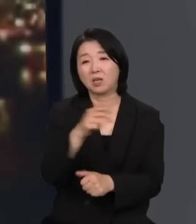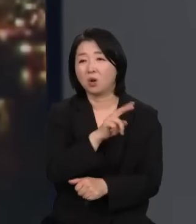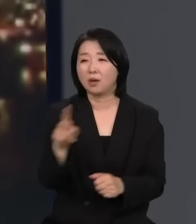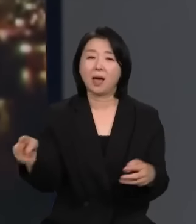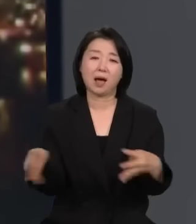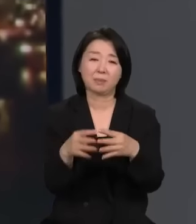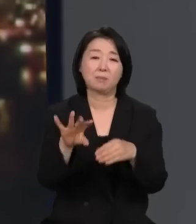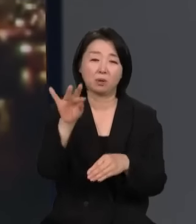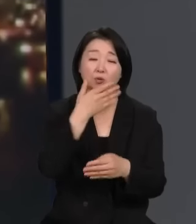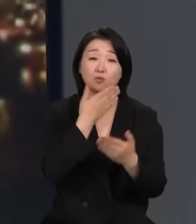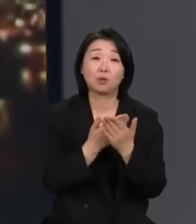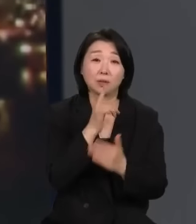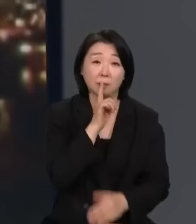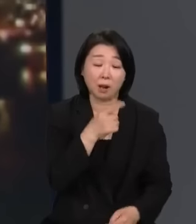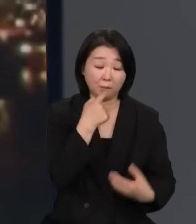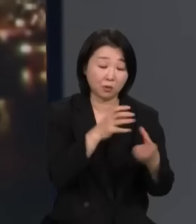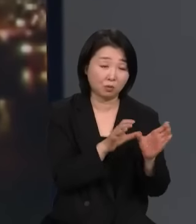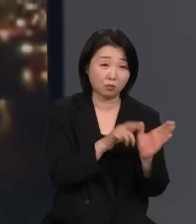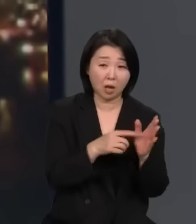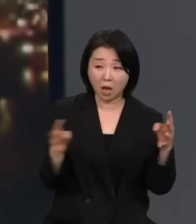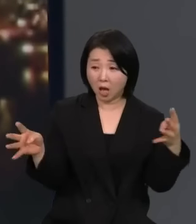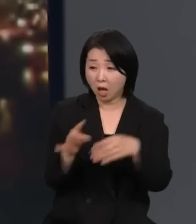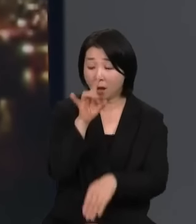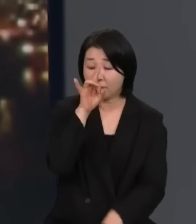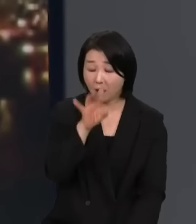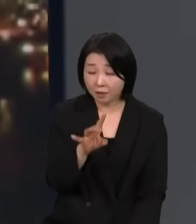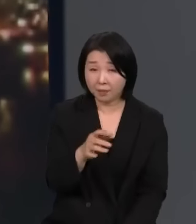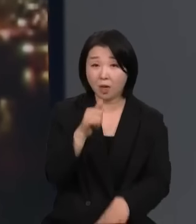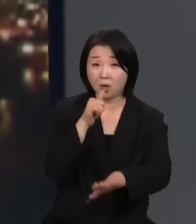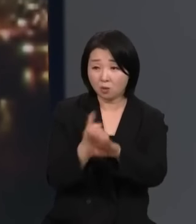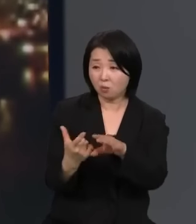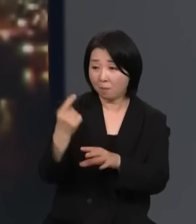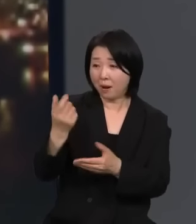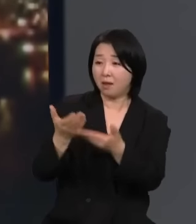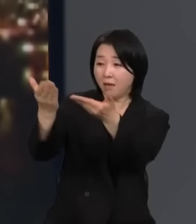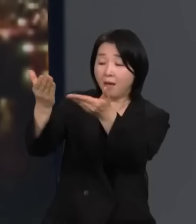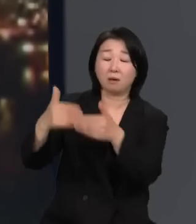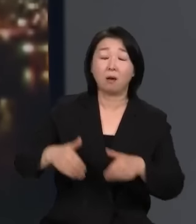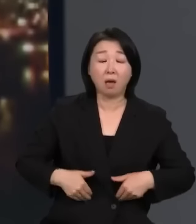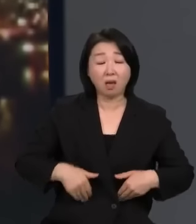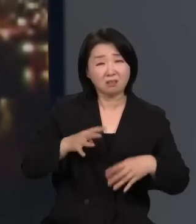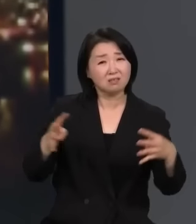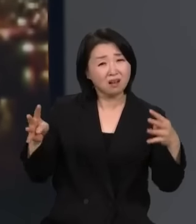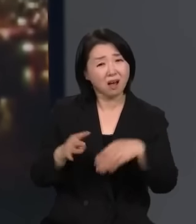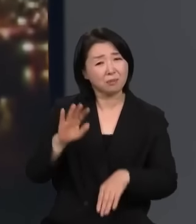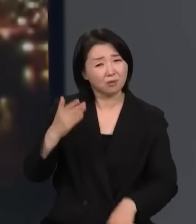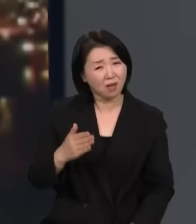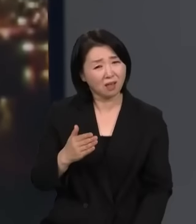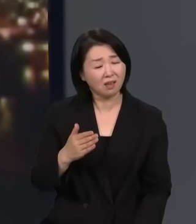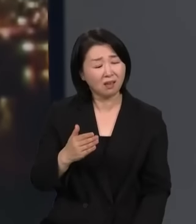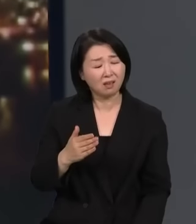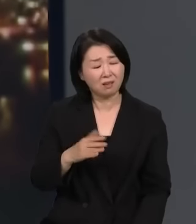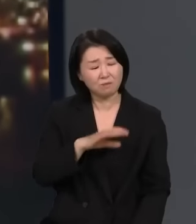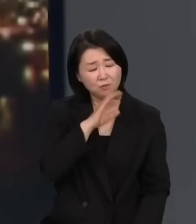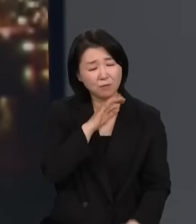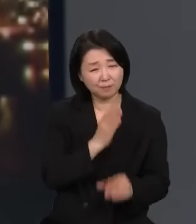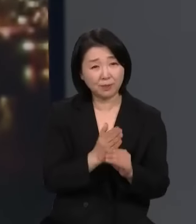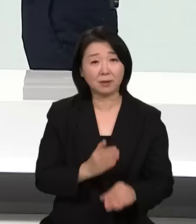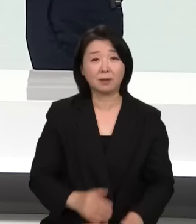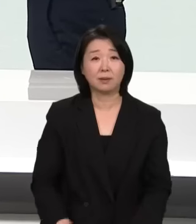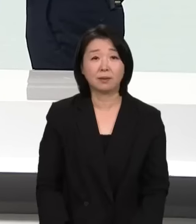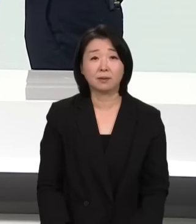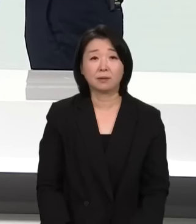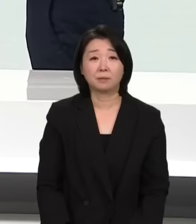보이고 있죠 자 민주당에서는 합의가 안 돼 가지고 패스트트랙에 올렸는데 이제 와서 합의가 되겠느냐 이런 불만을 나타내고 있는 겁니다 자